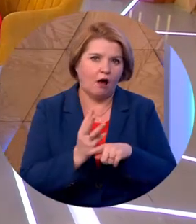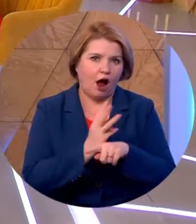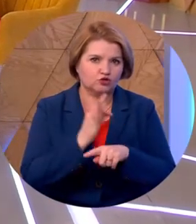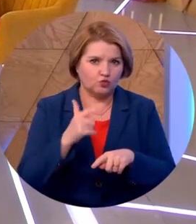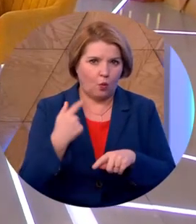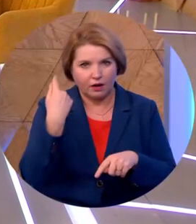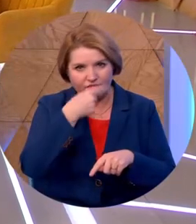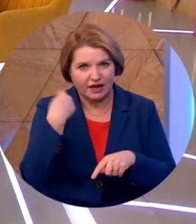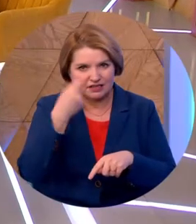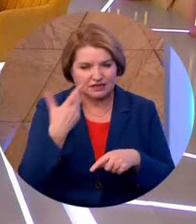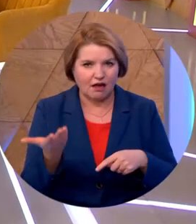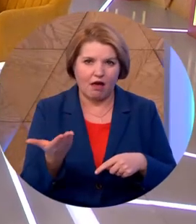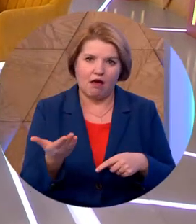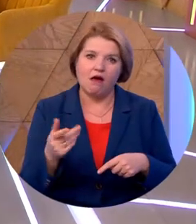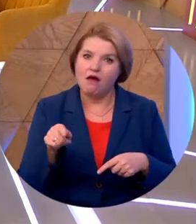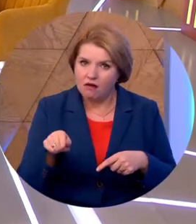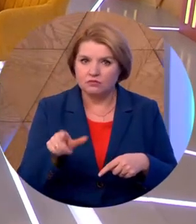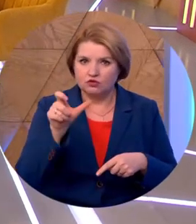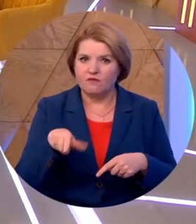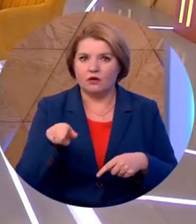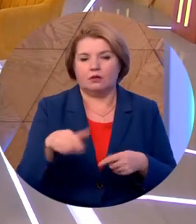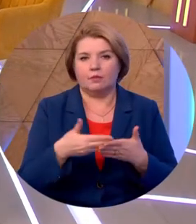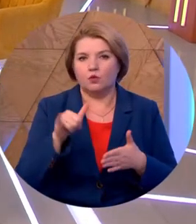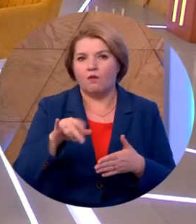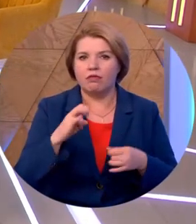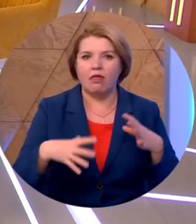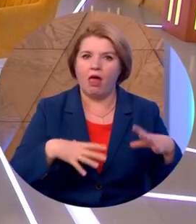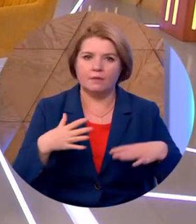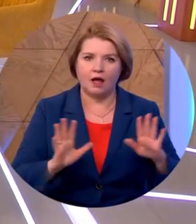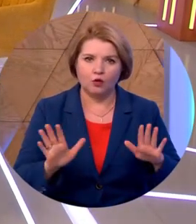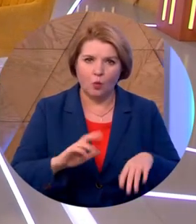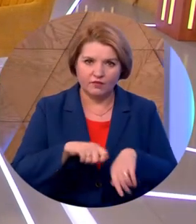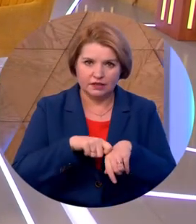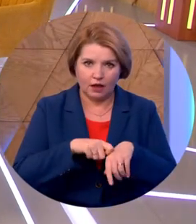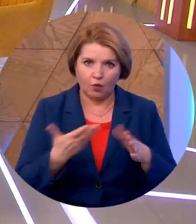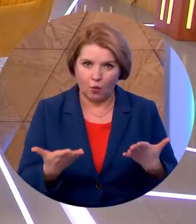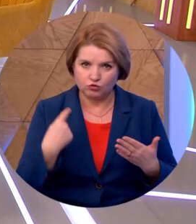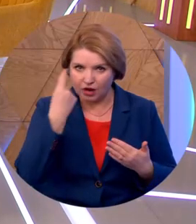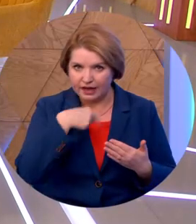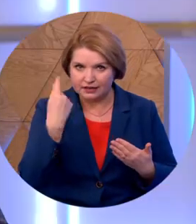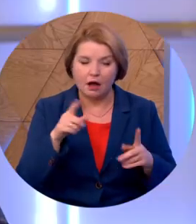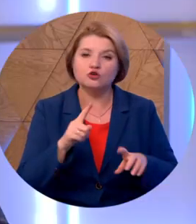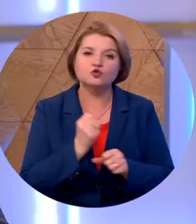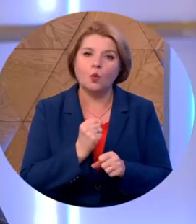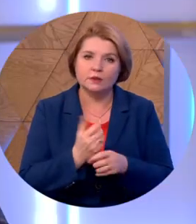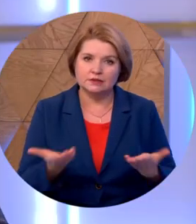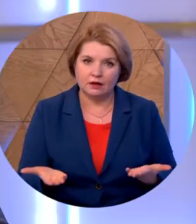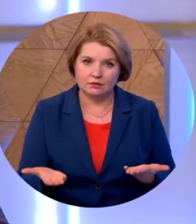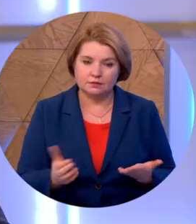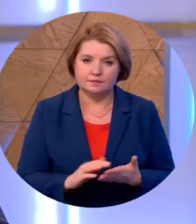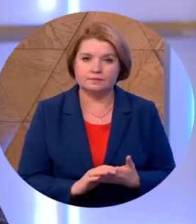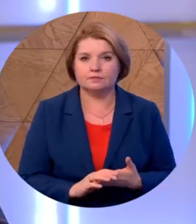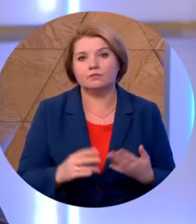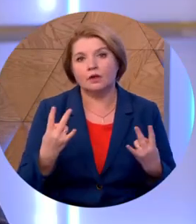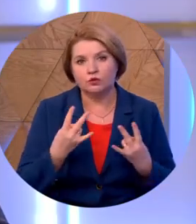человек Вот как раз с этой самой неподготовленной кожей пришёл может что же с этим делать и делать только одно надо идти